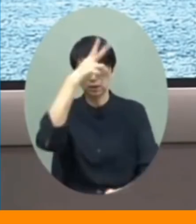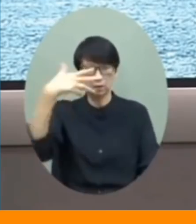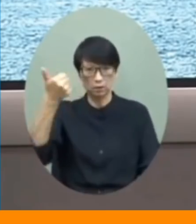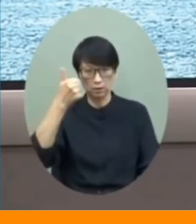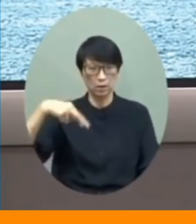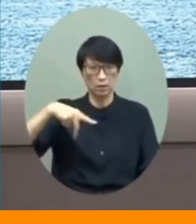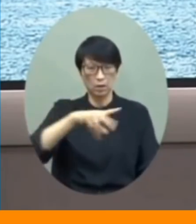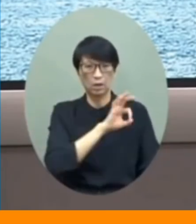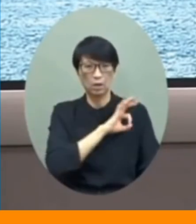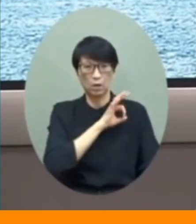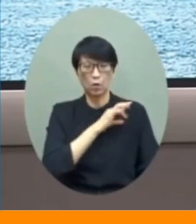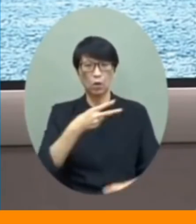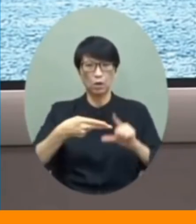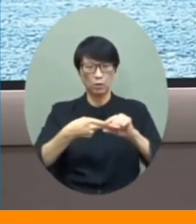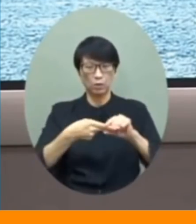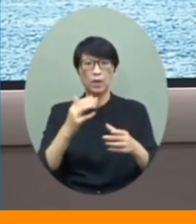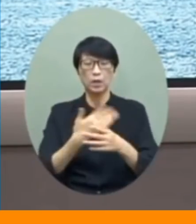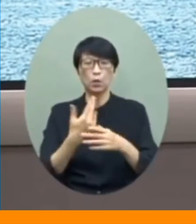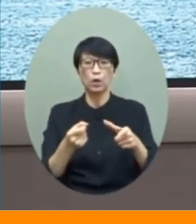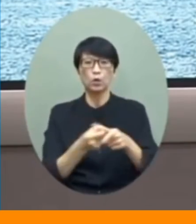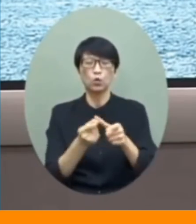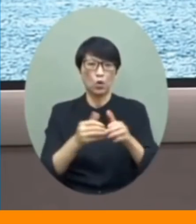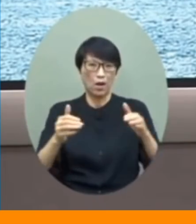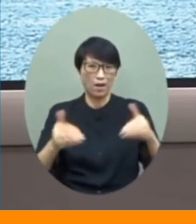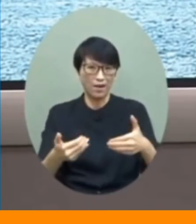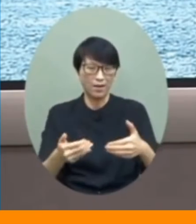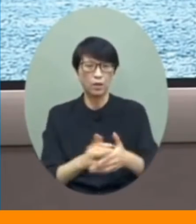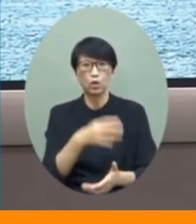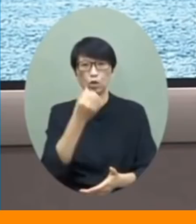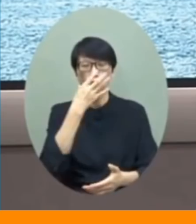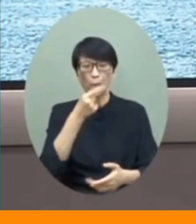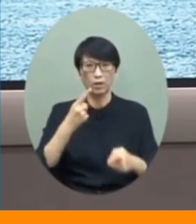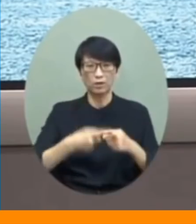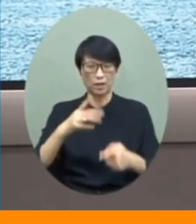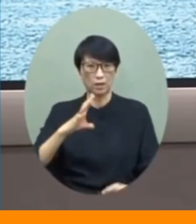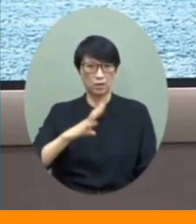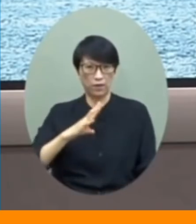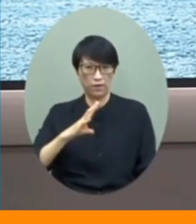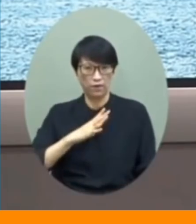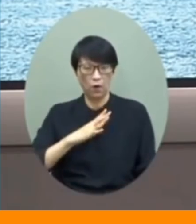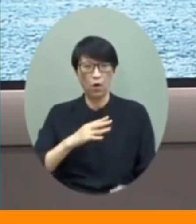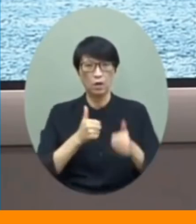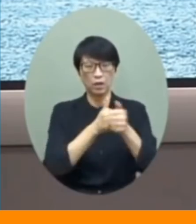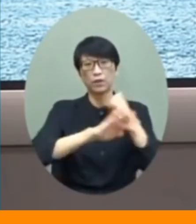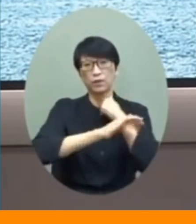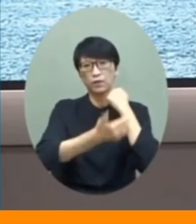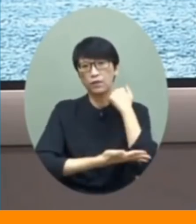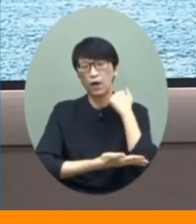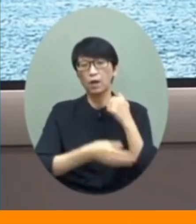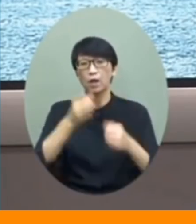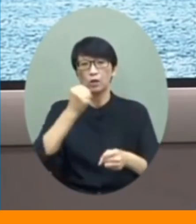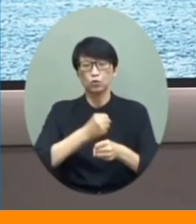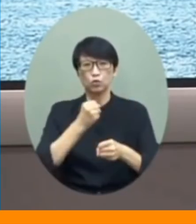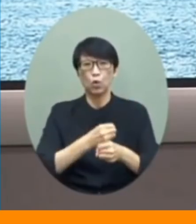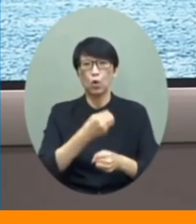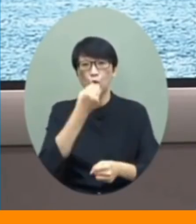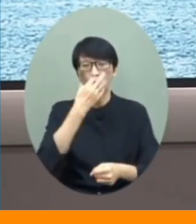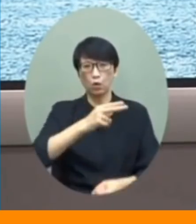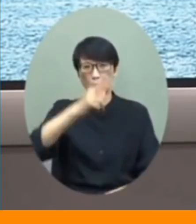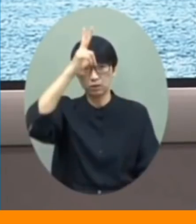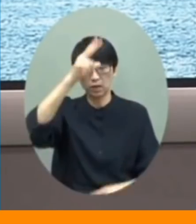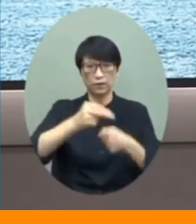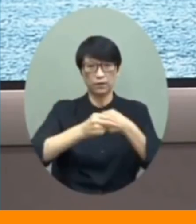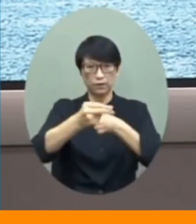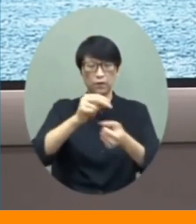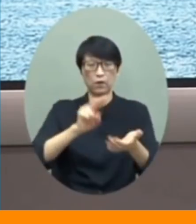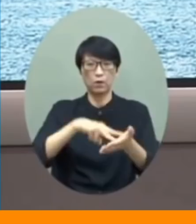會同行政會議基於公眾利益同埋香港嘅實際情況，依法作出香港特別行政區第